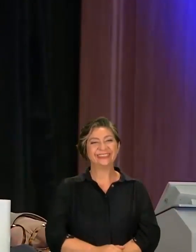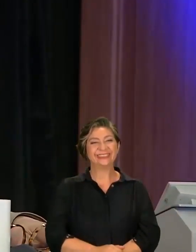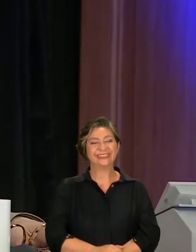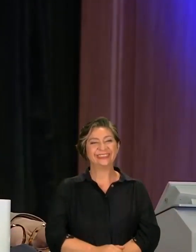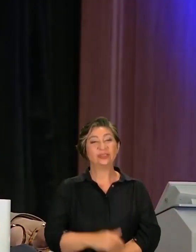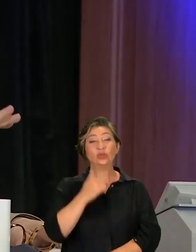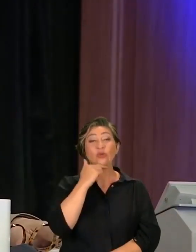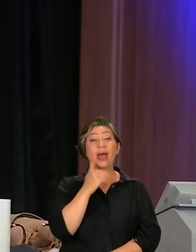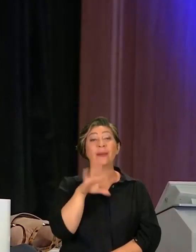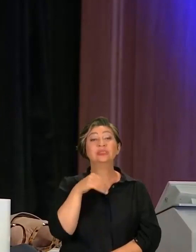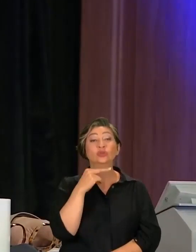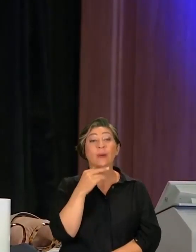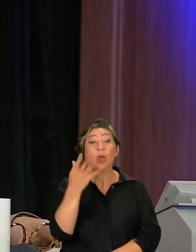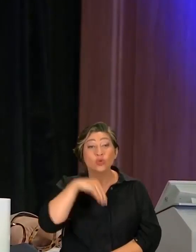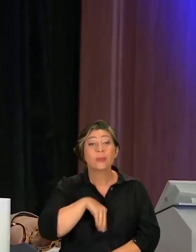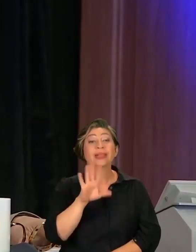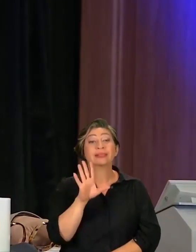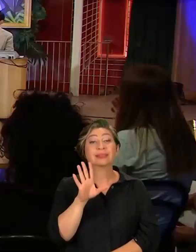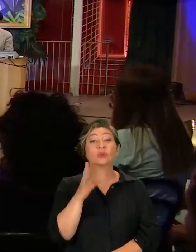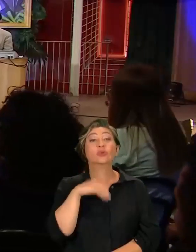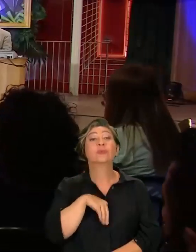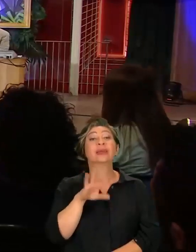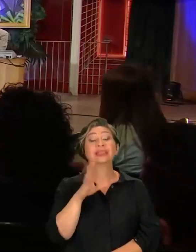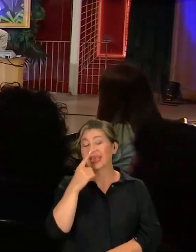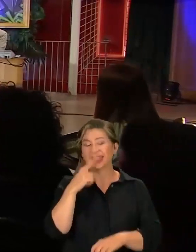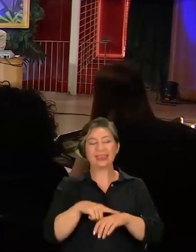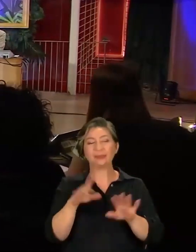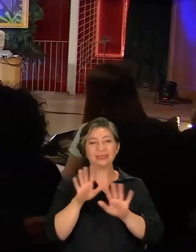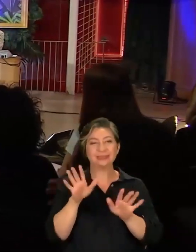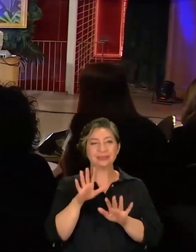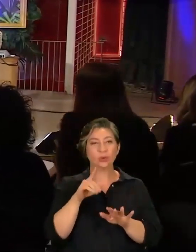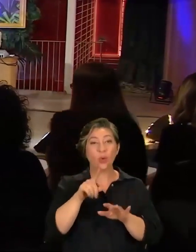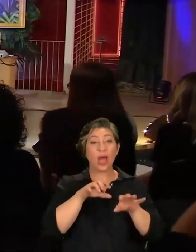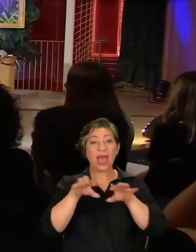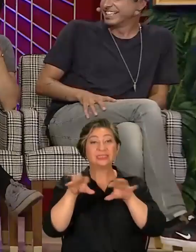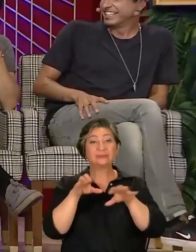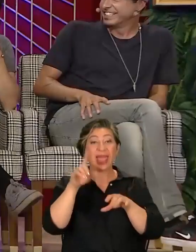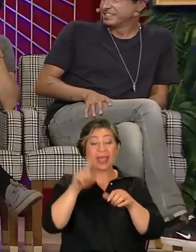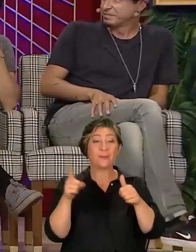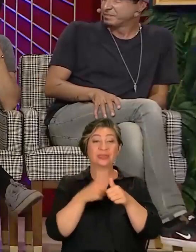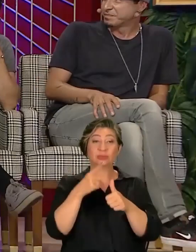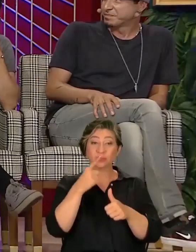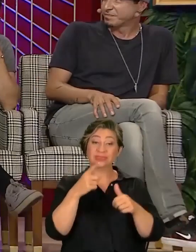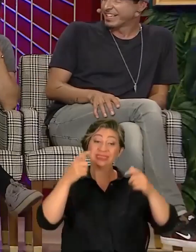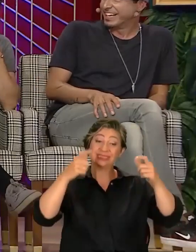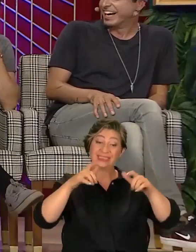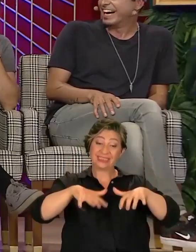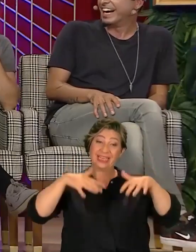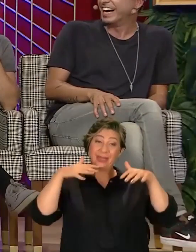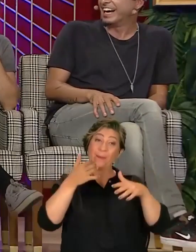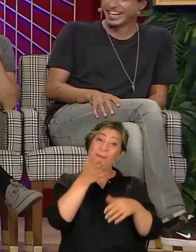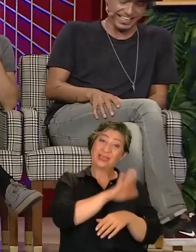ay. Numara. Hepsi numara. Yemeyin. Tabii. Yemeyin. İnanılmaz. Hocam, o ayrışmayı ama en başta söyledim ben yani. Sahne başka bir şey.